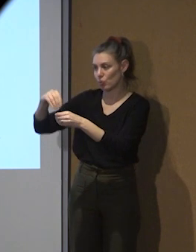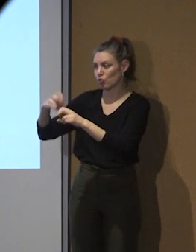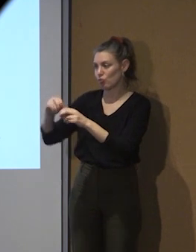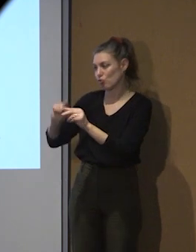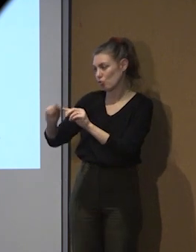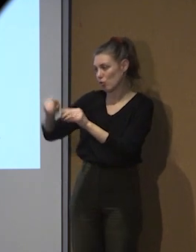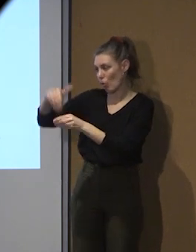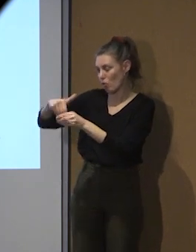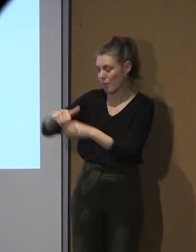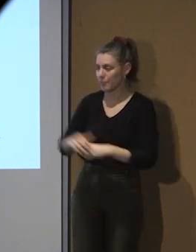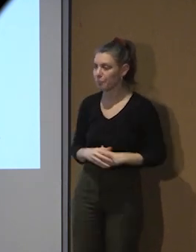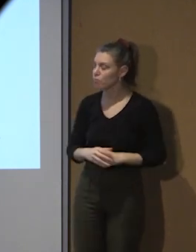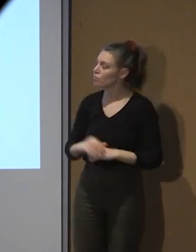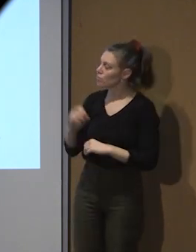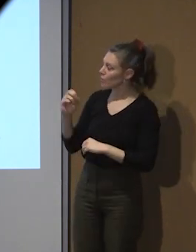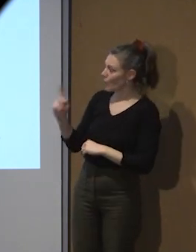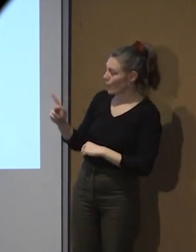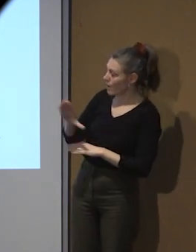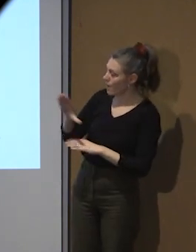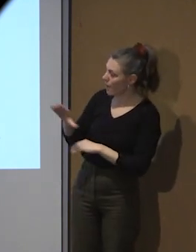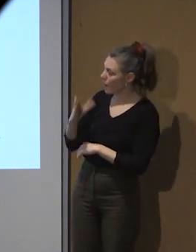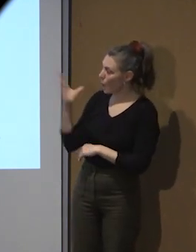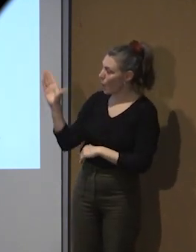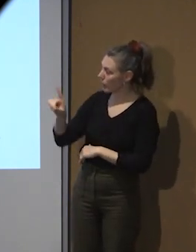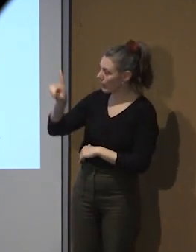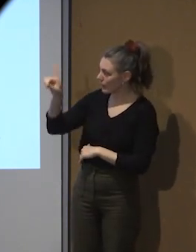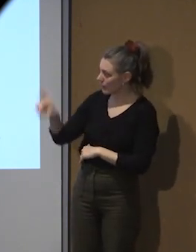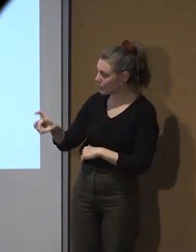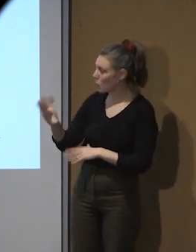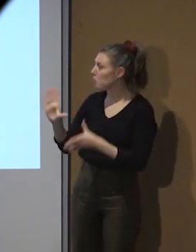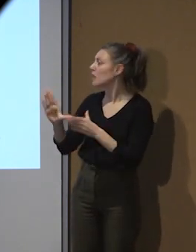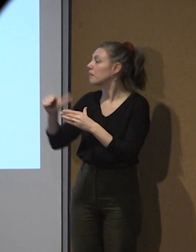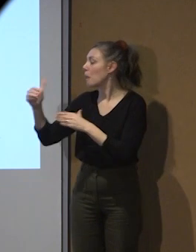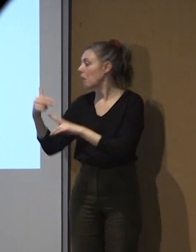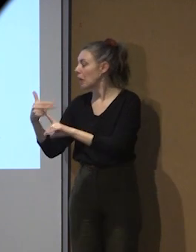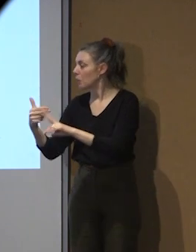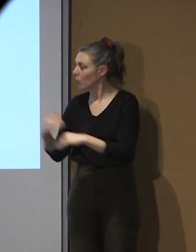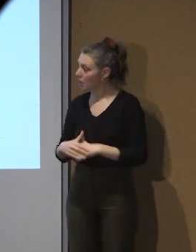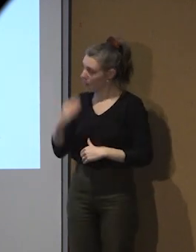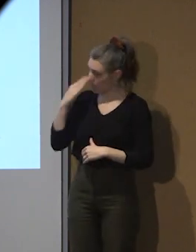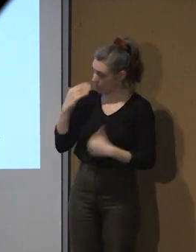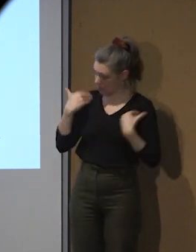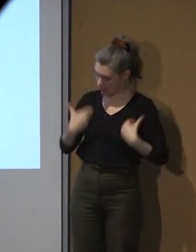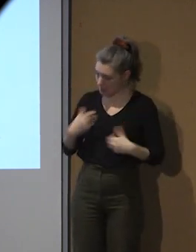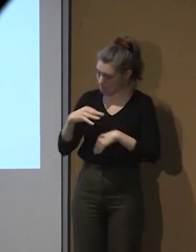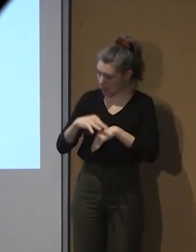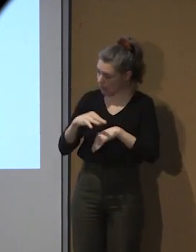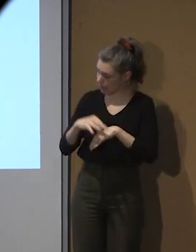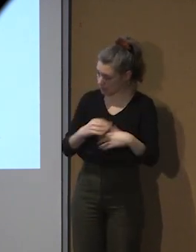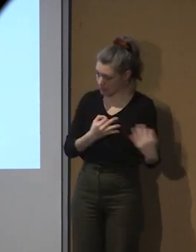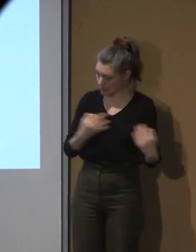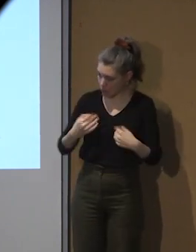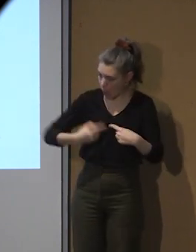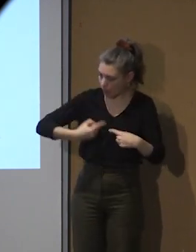dans la deuxième partie, c'est quand on fait du sport avec une ou plusieurs maladies chroniques de longue durée, comment